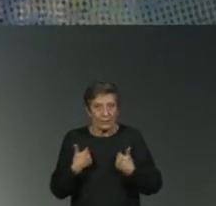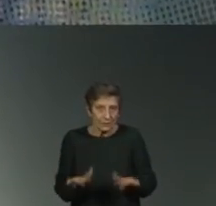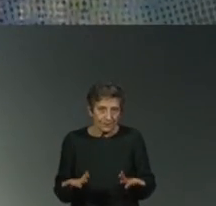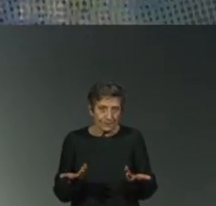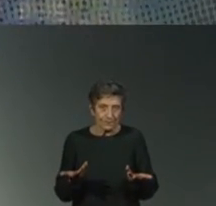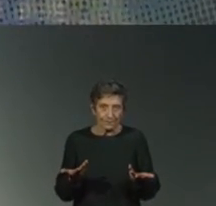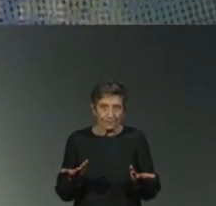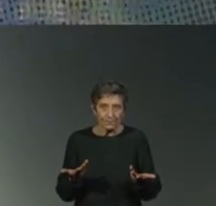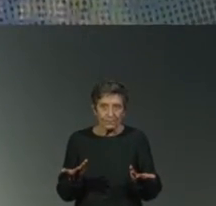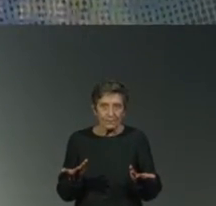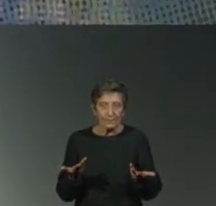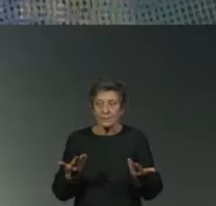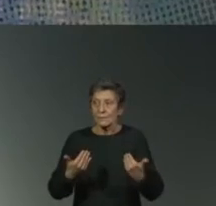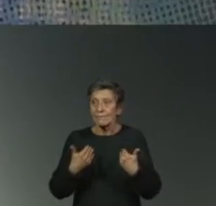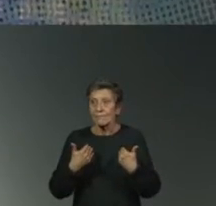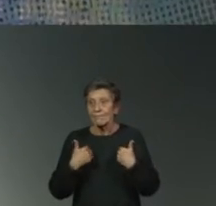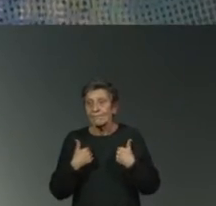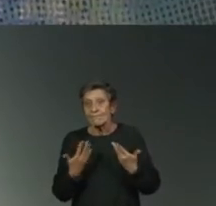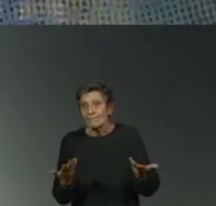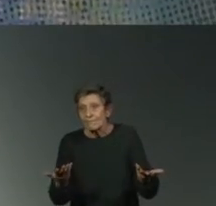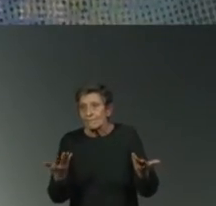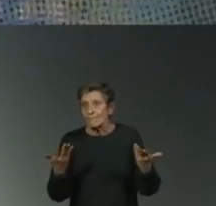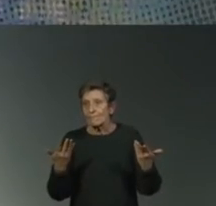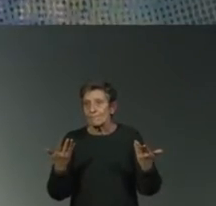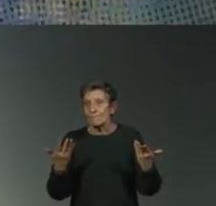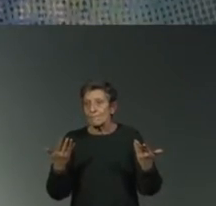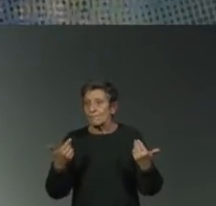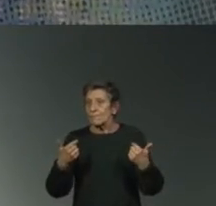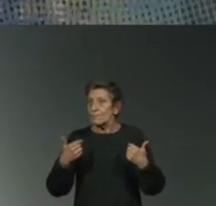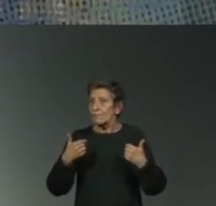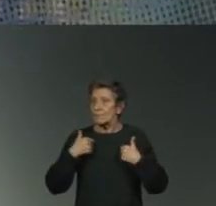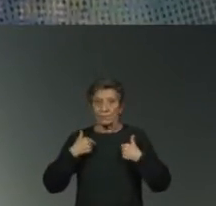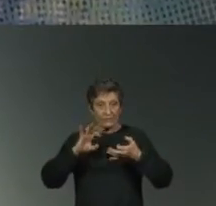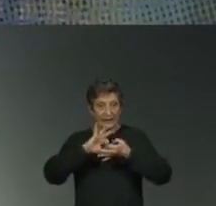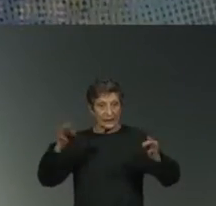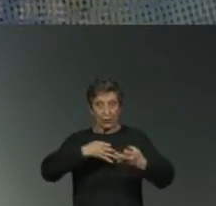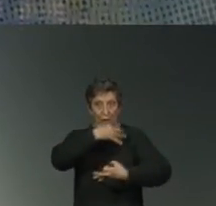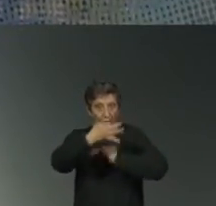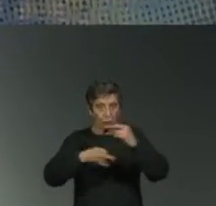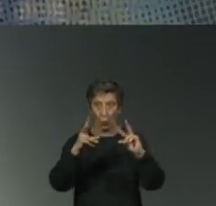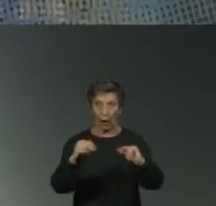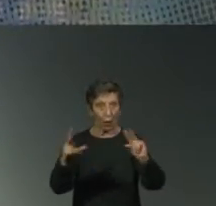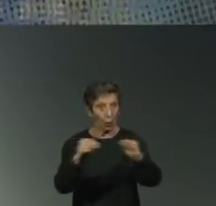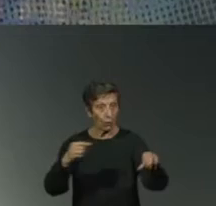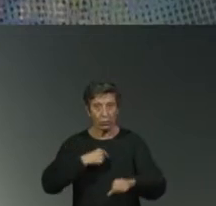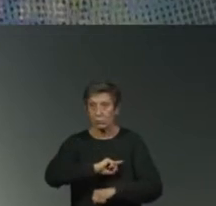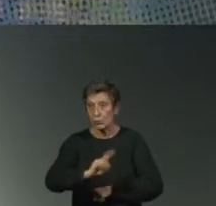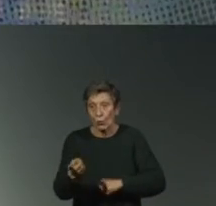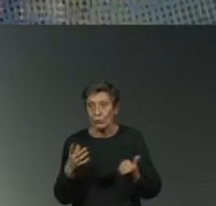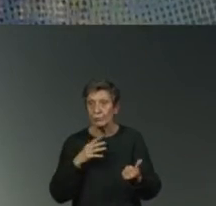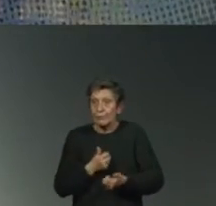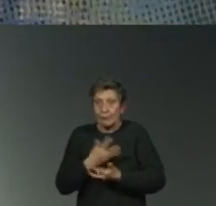m'intéresse. C'est-à-dire que moi, je ne suis pas un raconteur d'histoire. Je ne suis pas un conteur. Il y a beaucoup d'écrivains